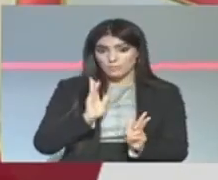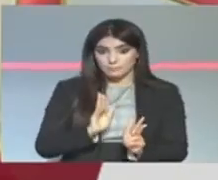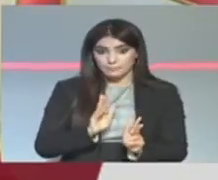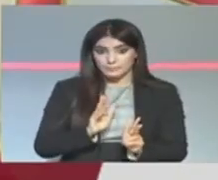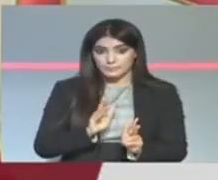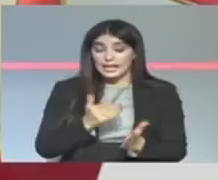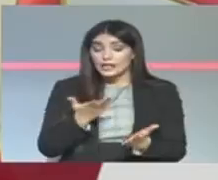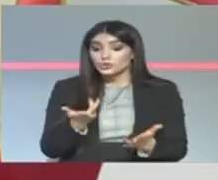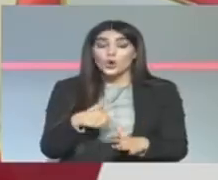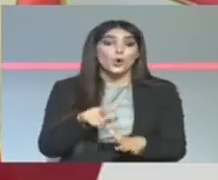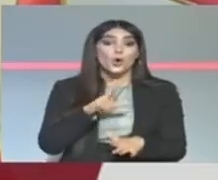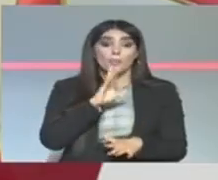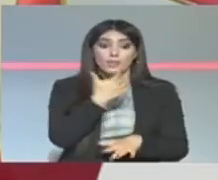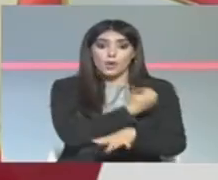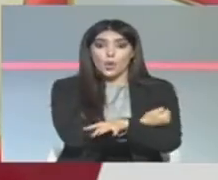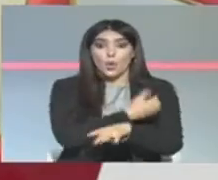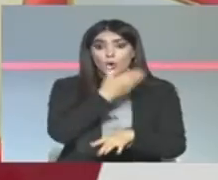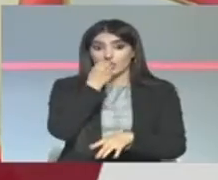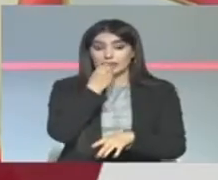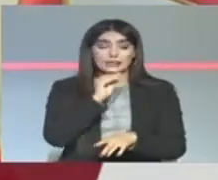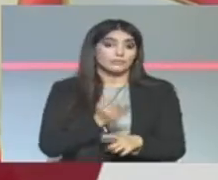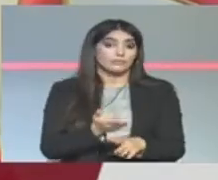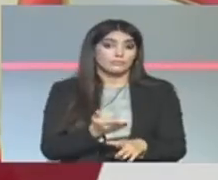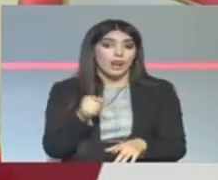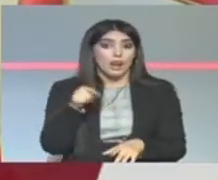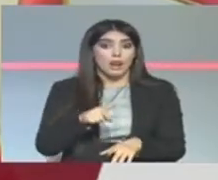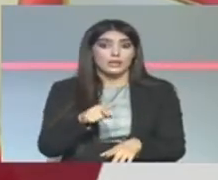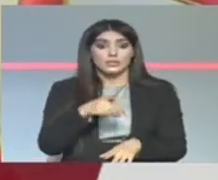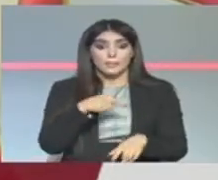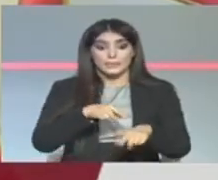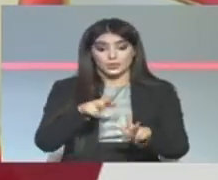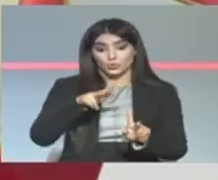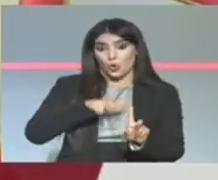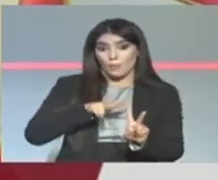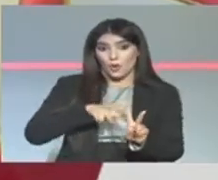مقديشو المباركه في الفتره